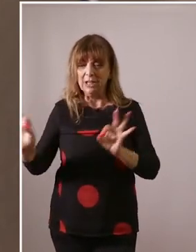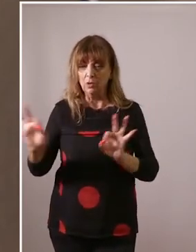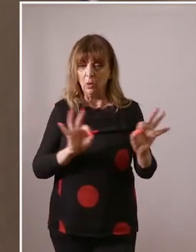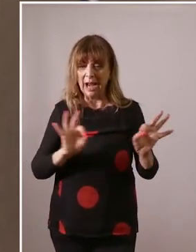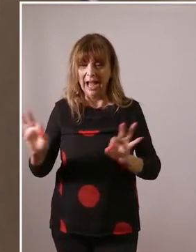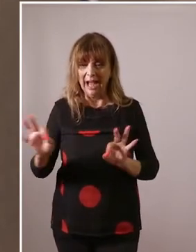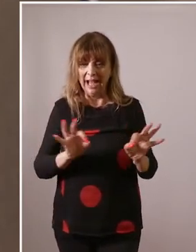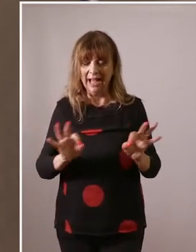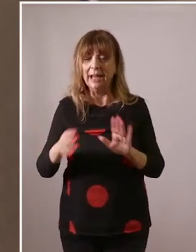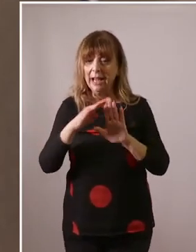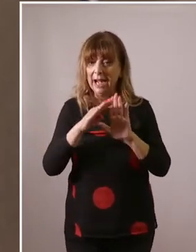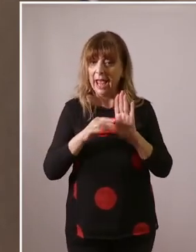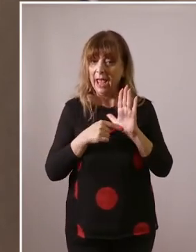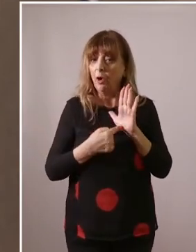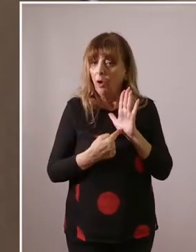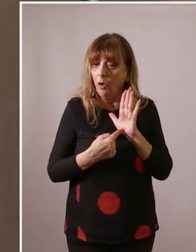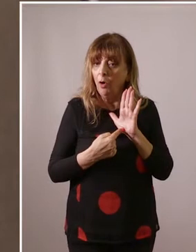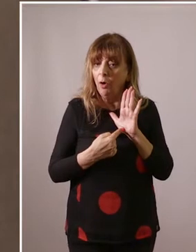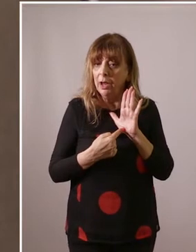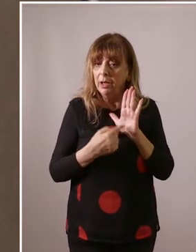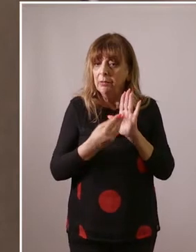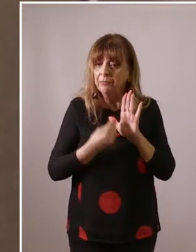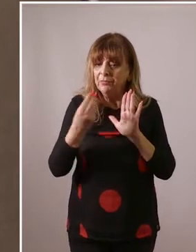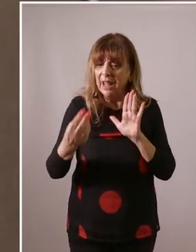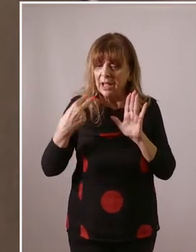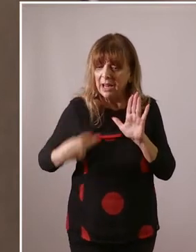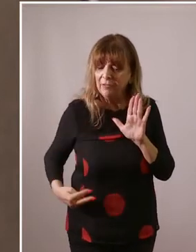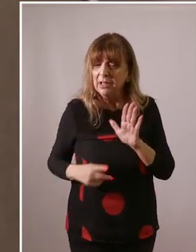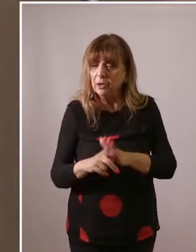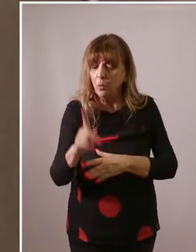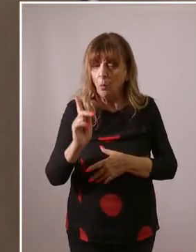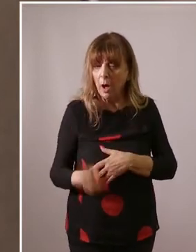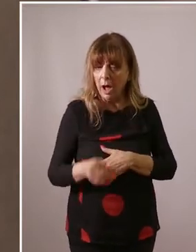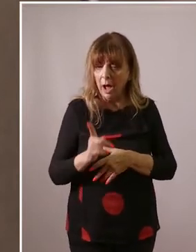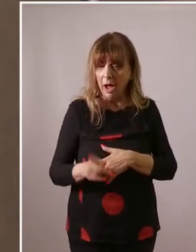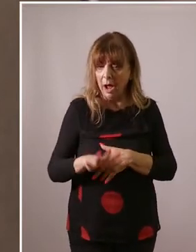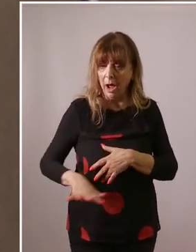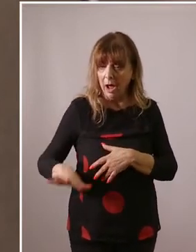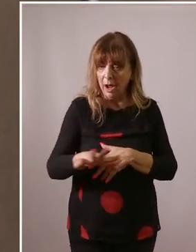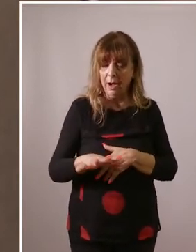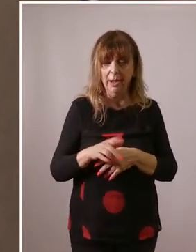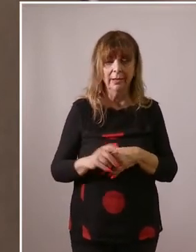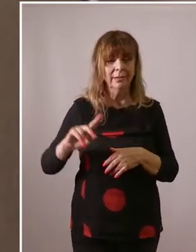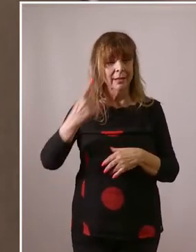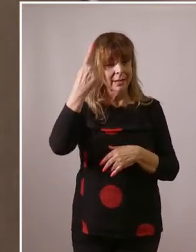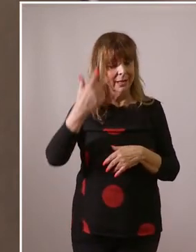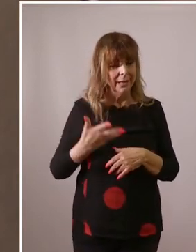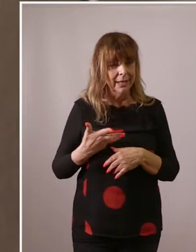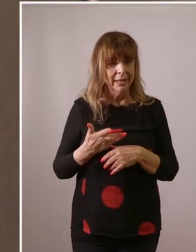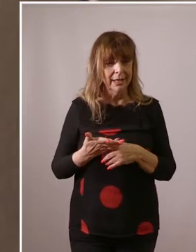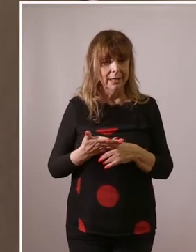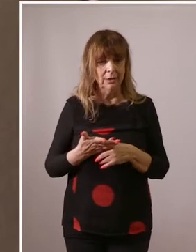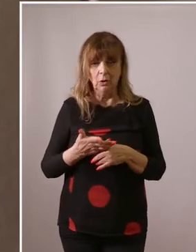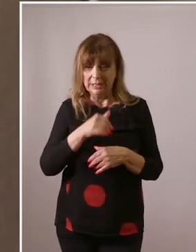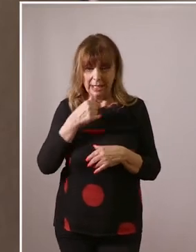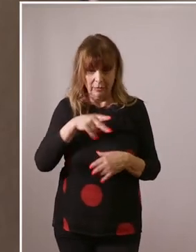delle regole sulla vita concreta delle società e ripeto il diritto rileva tanto per fatti privati